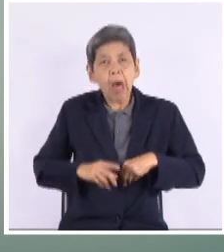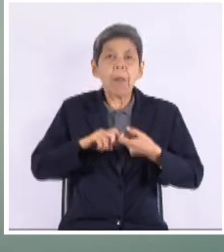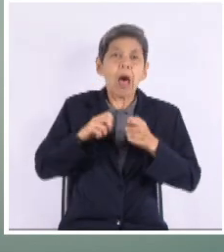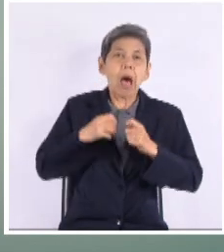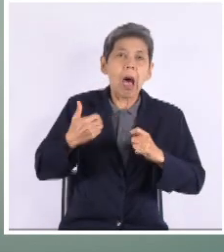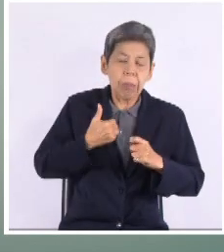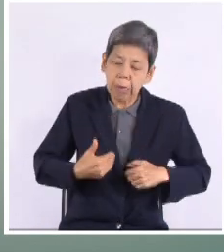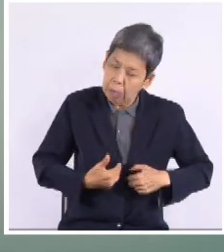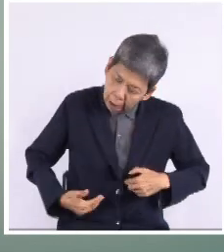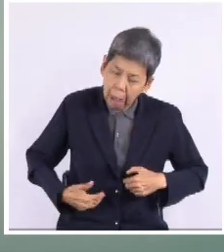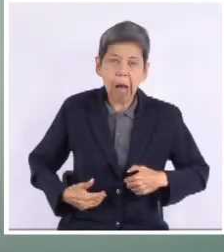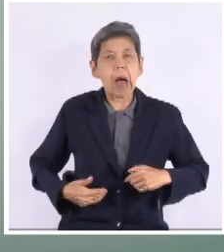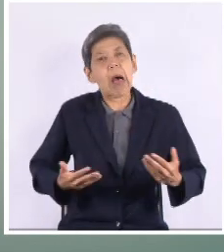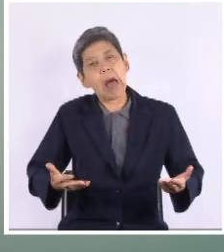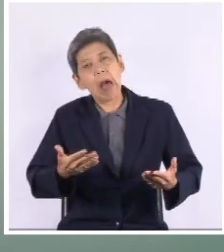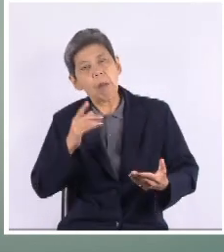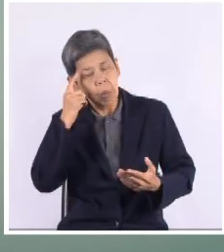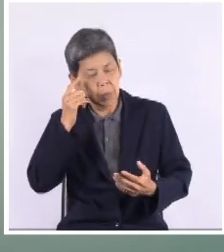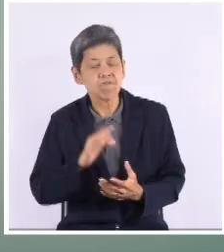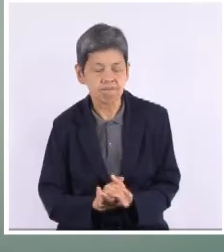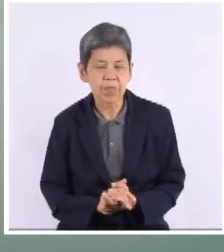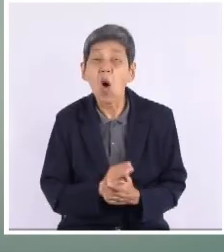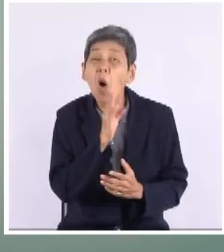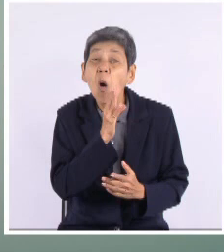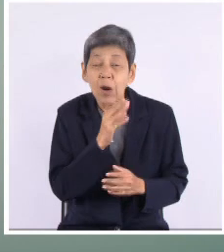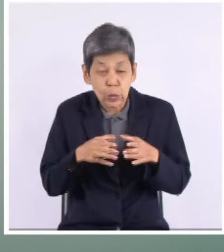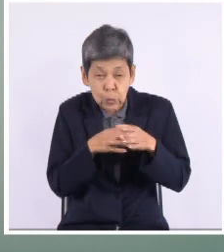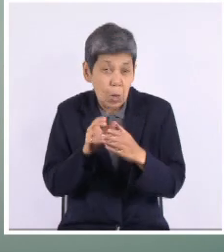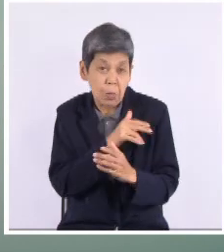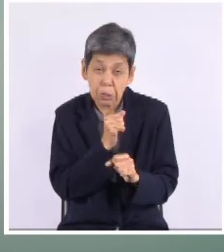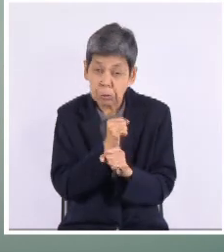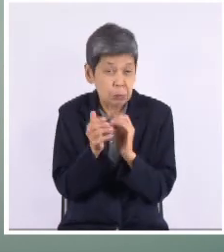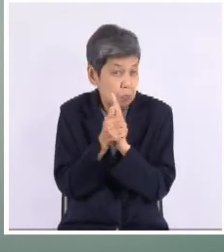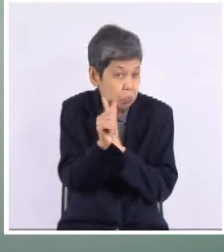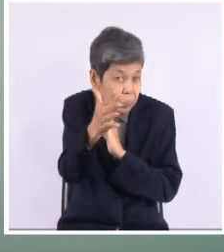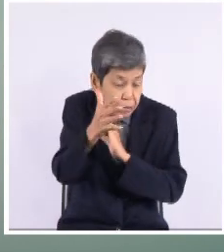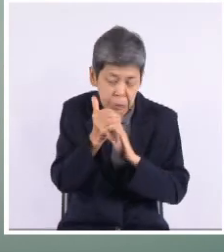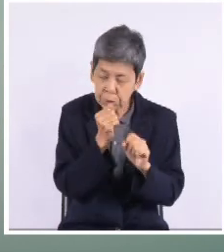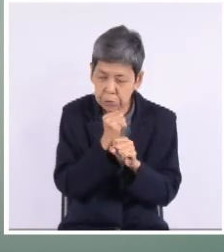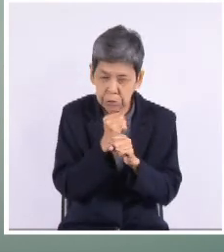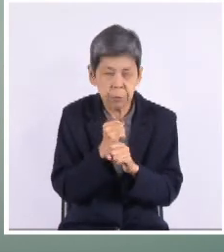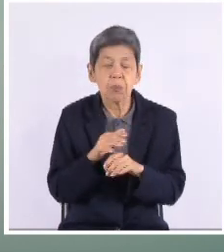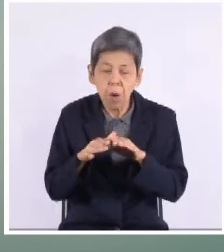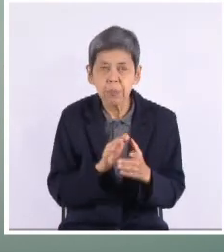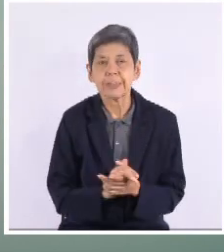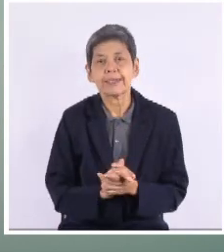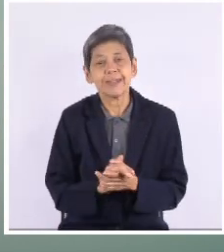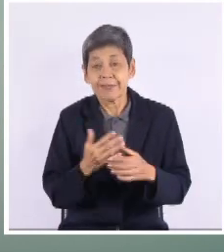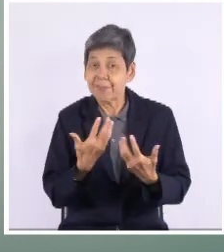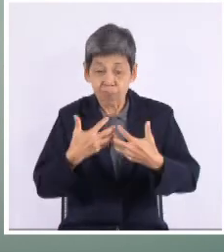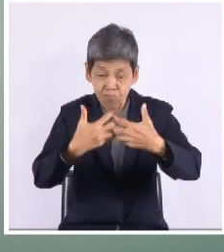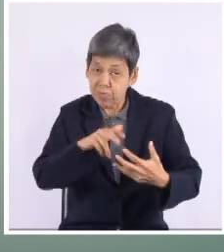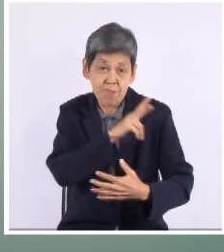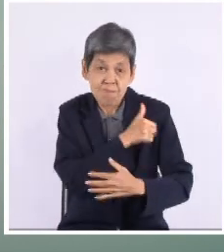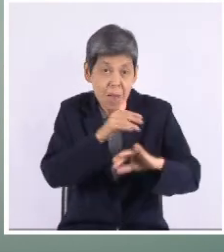ส่วนต้องผ่าตัดใหญ่ในที่สุดก็เป็นได้ถ้าหากว่าทีมงานมีความไม่เ****วชาญหรือว่าทีมงานไม่พร้อมเครื่องไม้เครื่องมือ